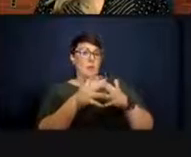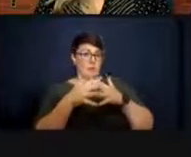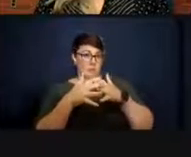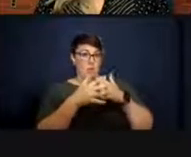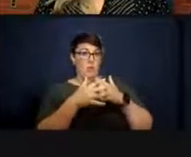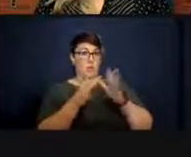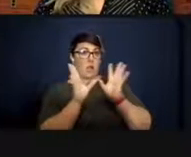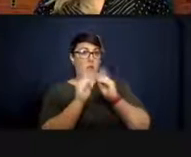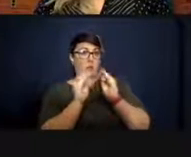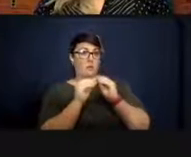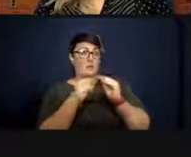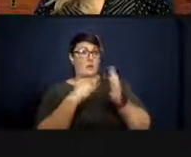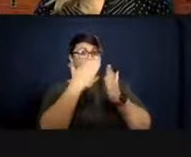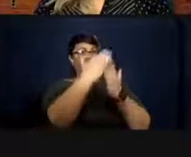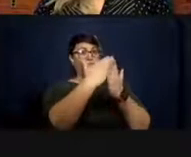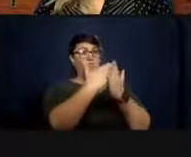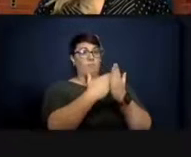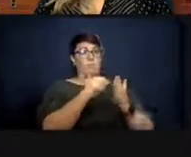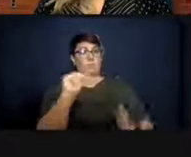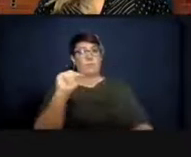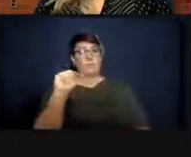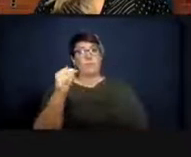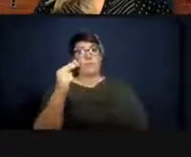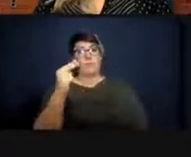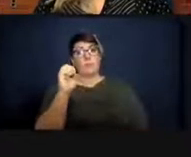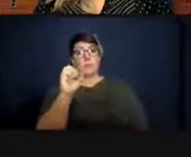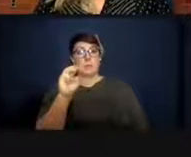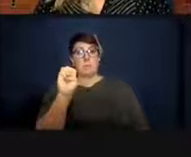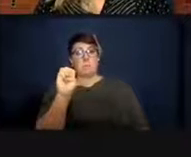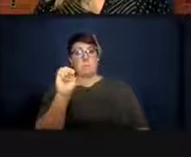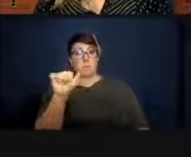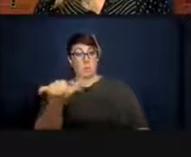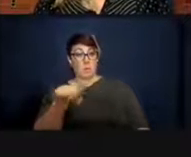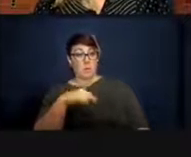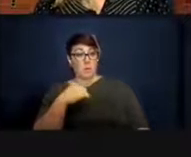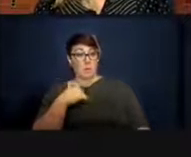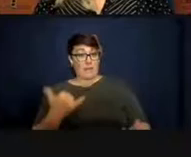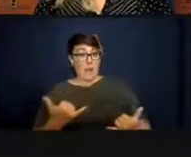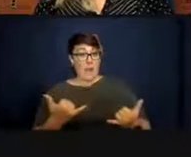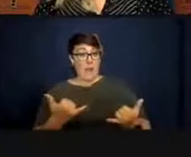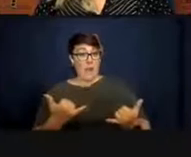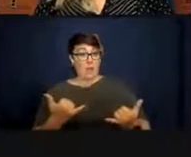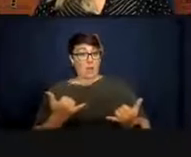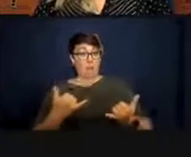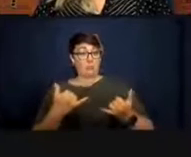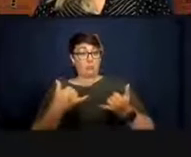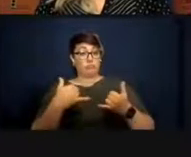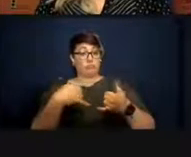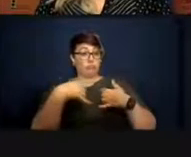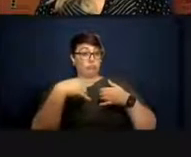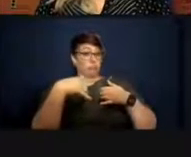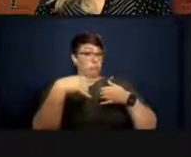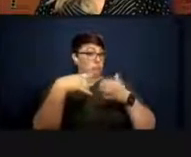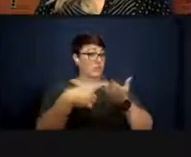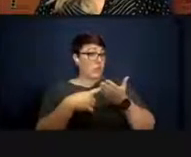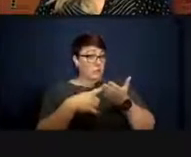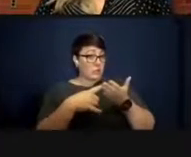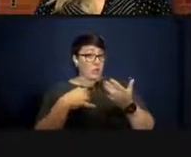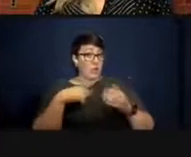قمتم بتحدث عن بعض المواضيع، ومن بين هذه المواضيع هل هي المواضيع التي لدينا